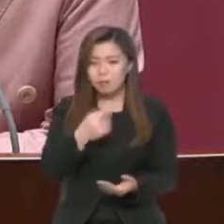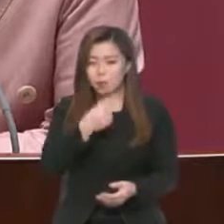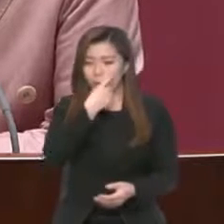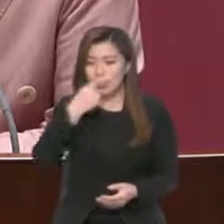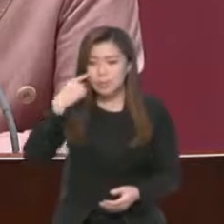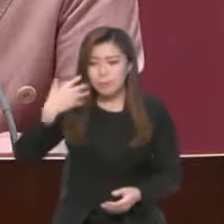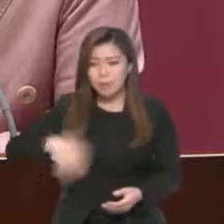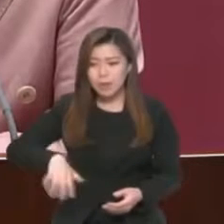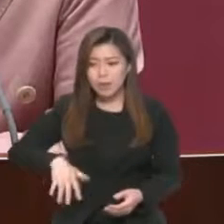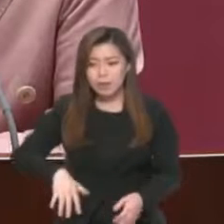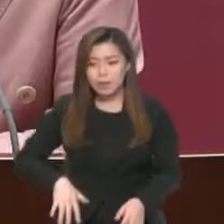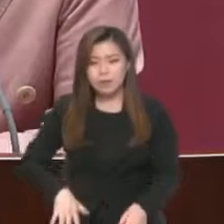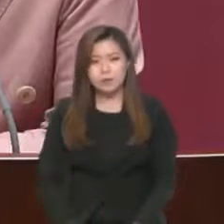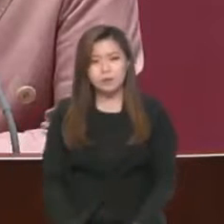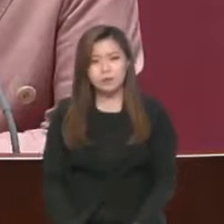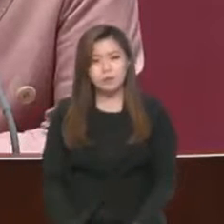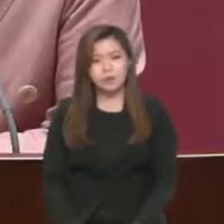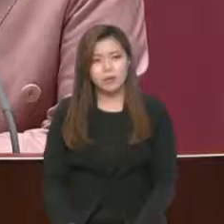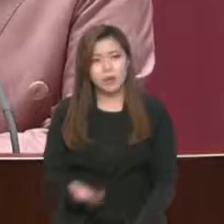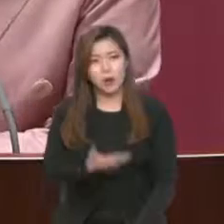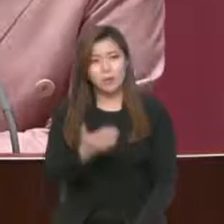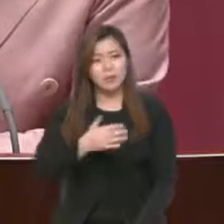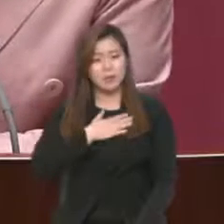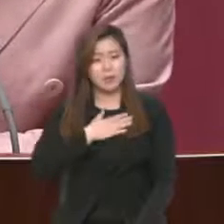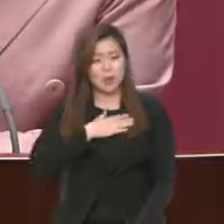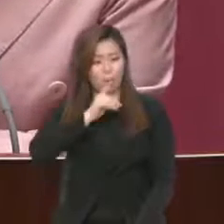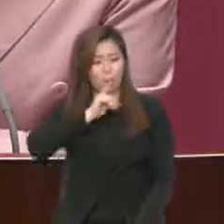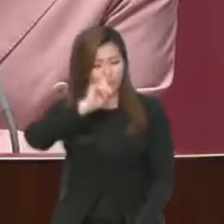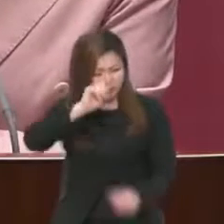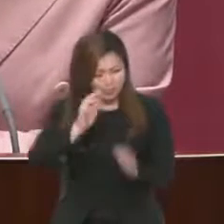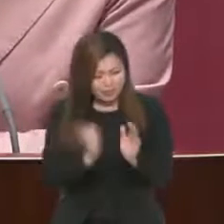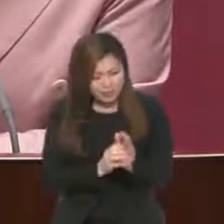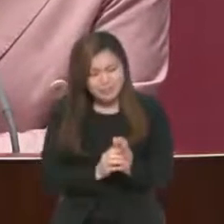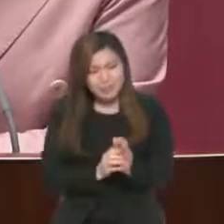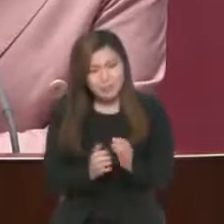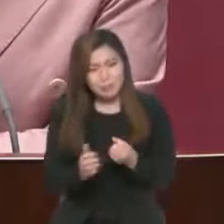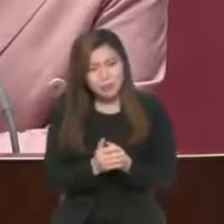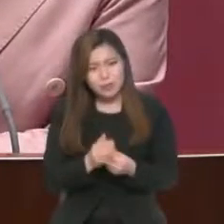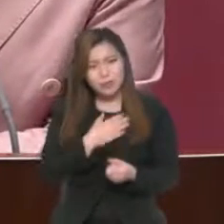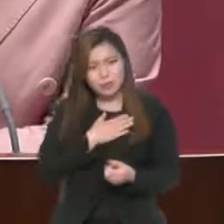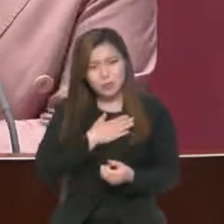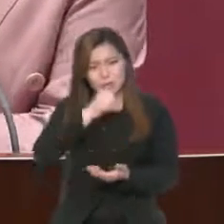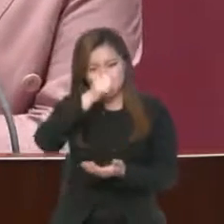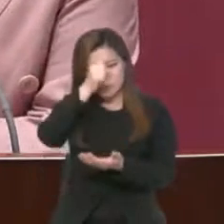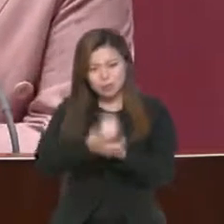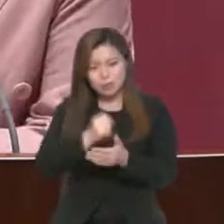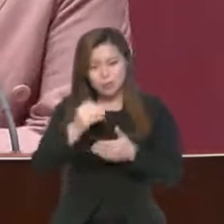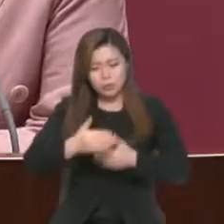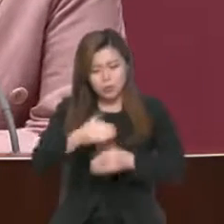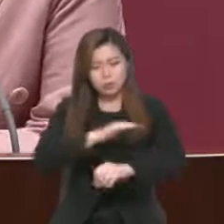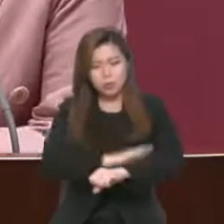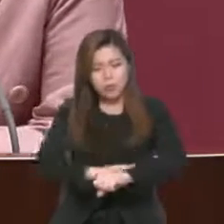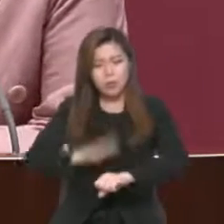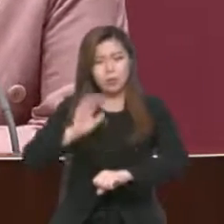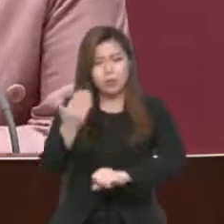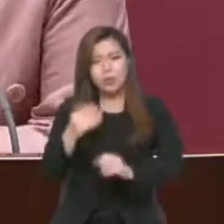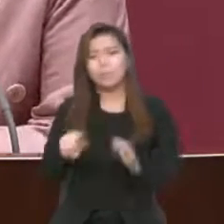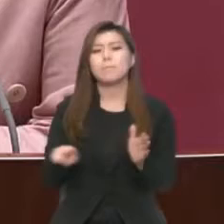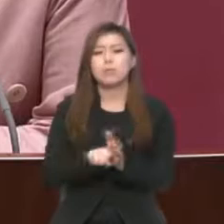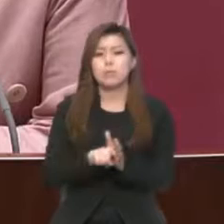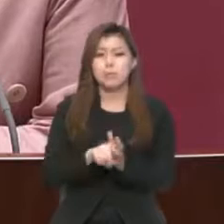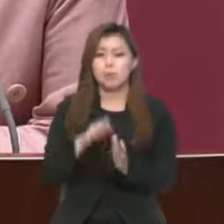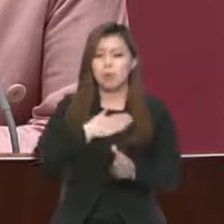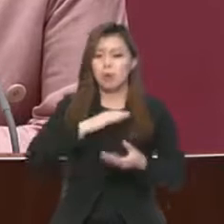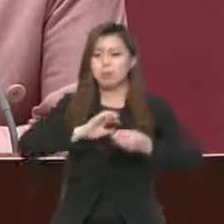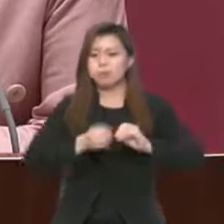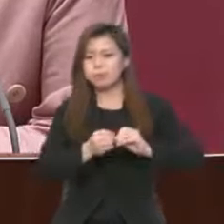없으시죠? 여러분들께서 고발을 하셔서 저는 정상적으로 처리됐다는 걸 믿고 있는 사람이고 제가 특별히 편법을 쓸